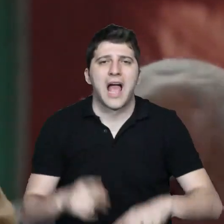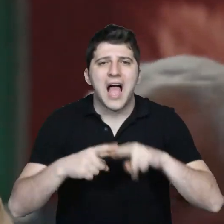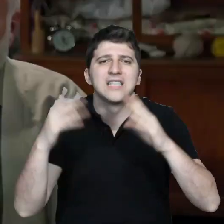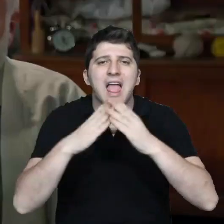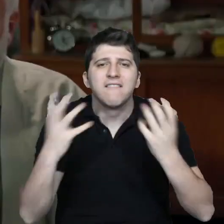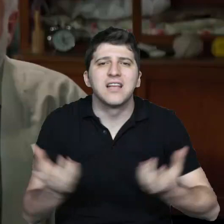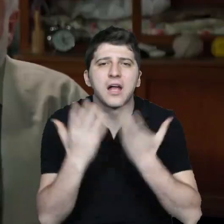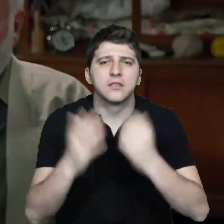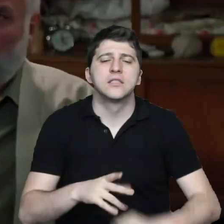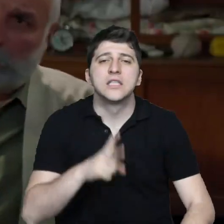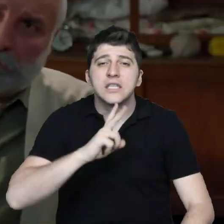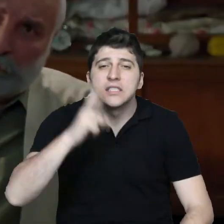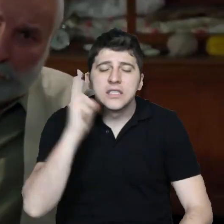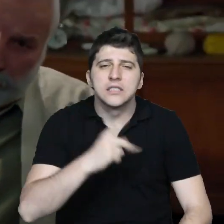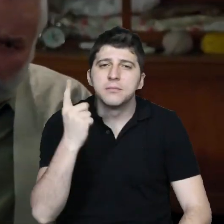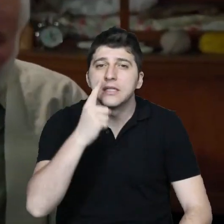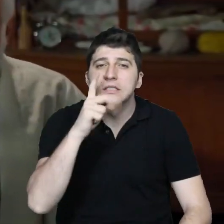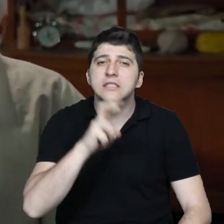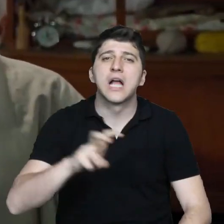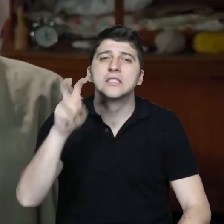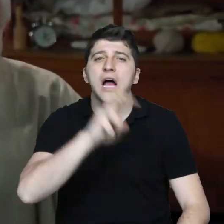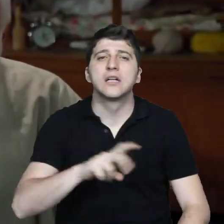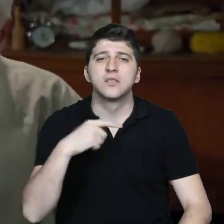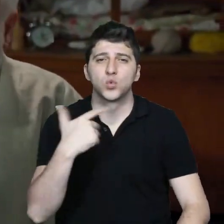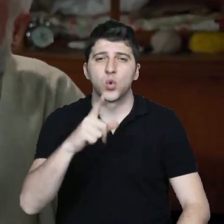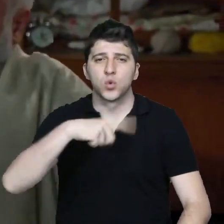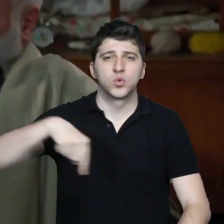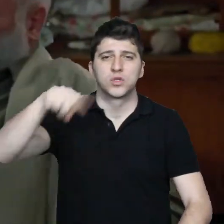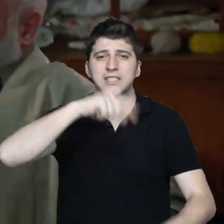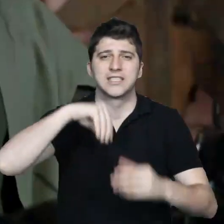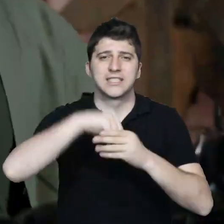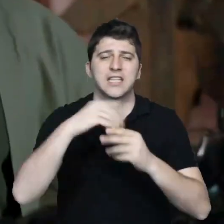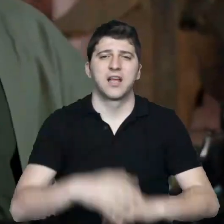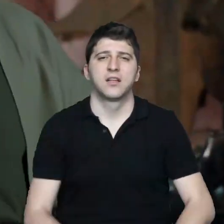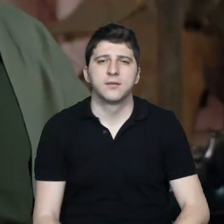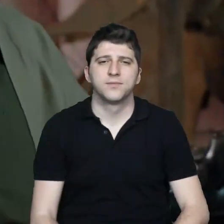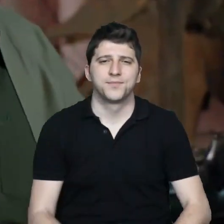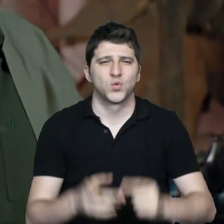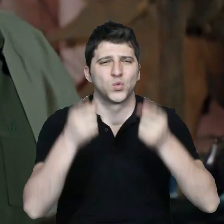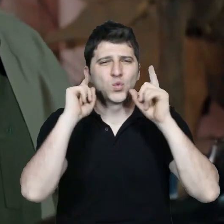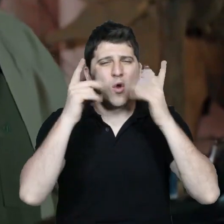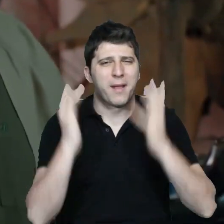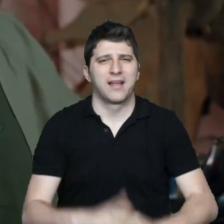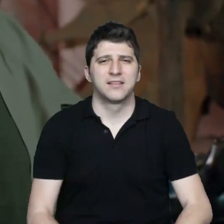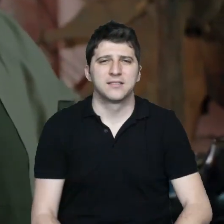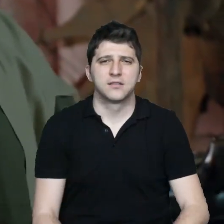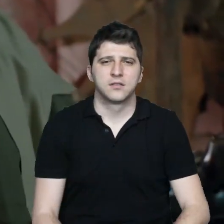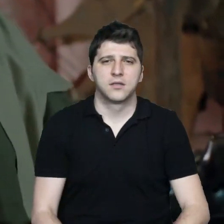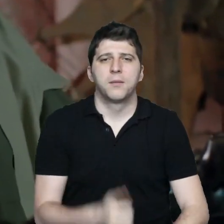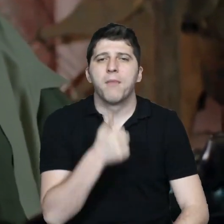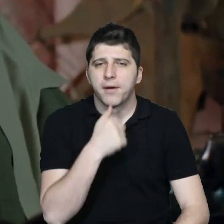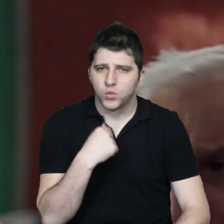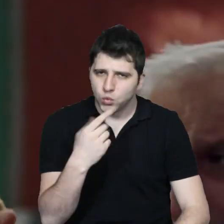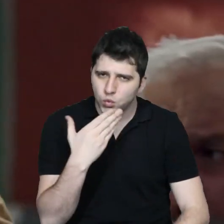evi yandı. Kesin bir musibet kasabanın etrafında dönüyor. Tövbe estağfurullah. Baba, ben